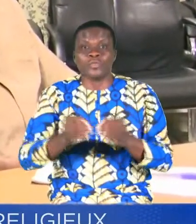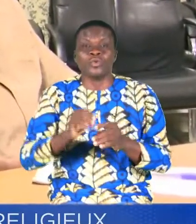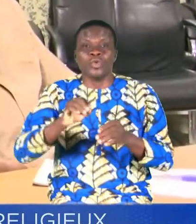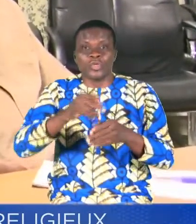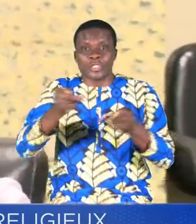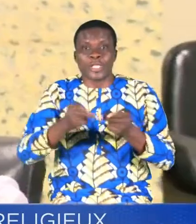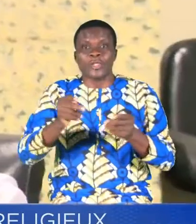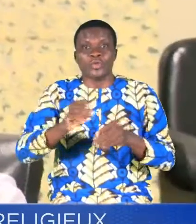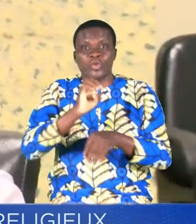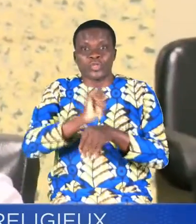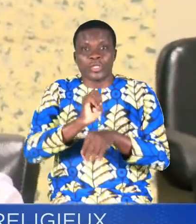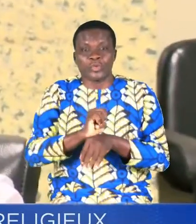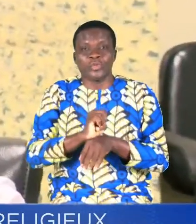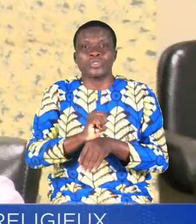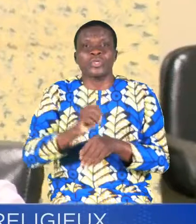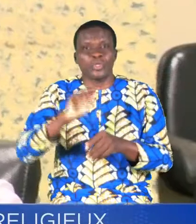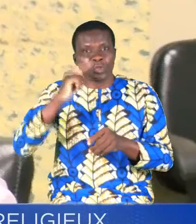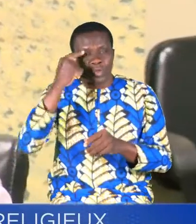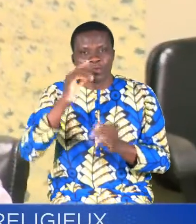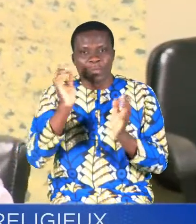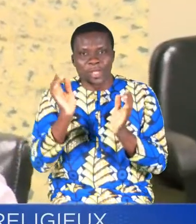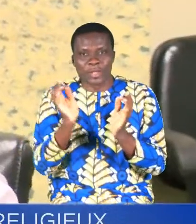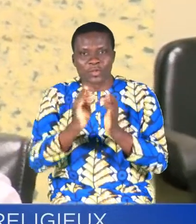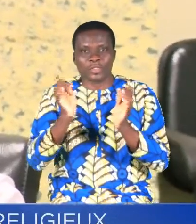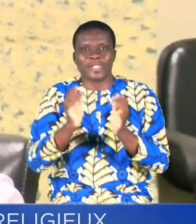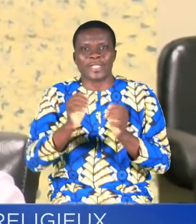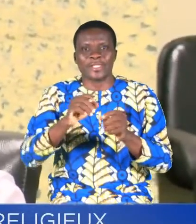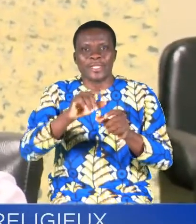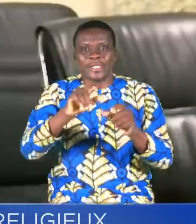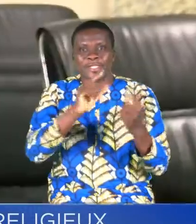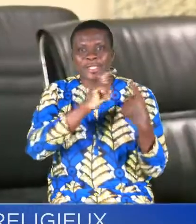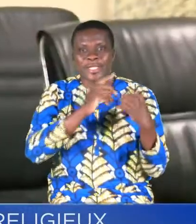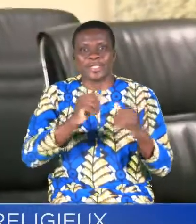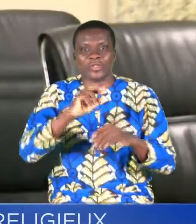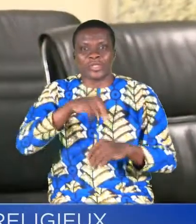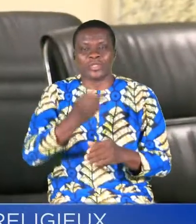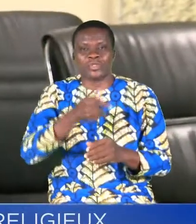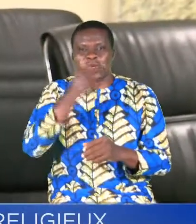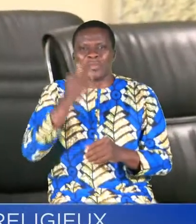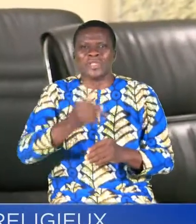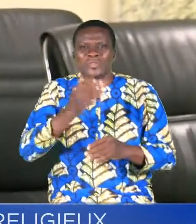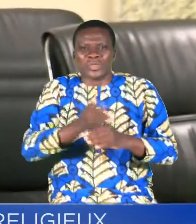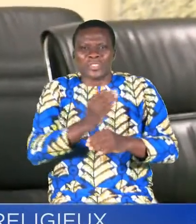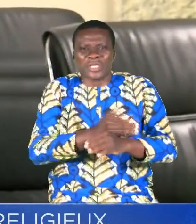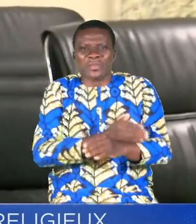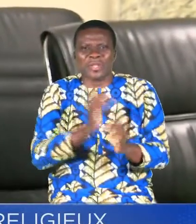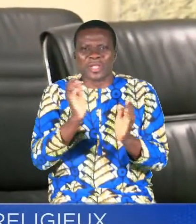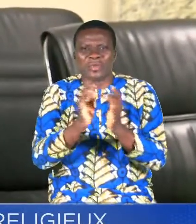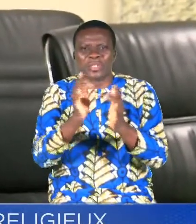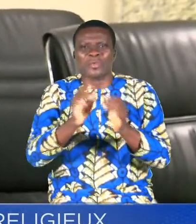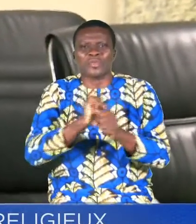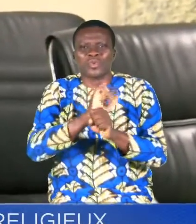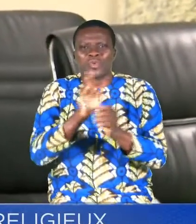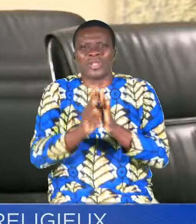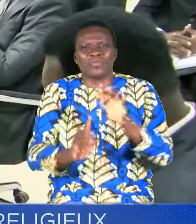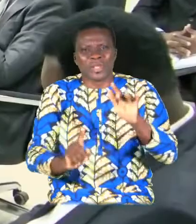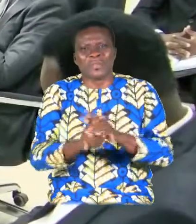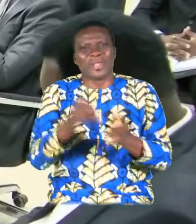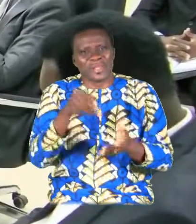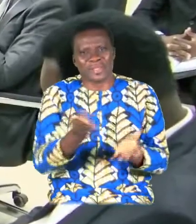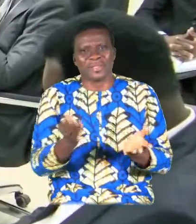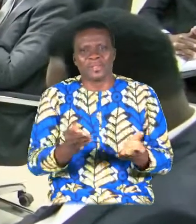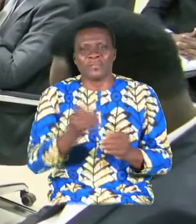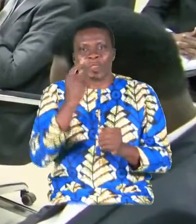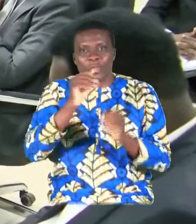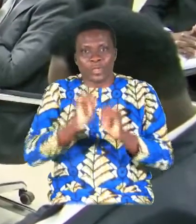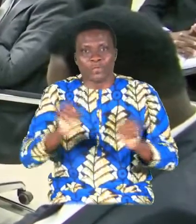culte, le gouvernement est au contact des leaders religieux. Face à la croissance du nombre de contaminations liées à la pandémie du coronavirus, une